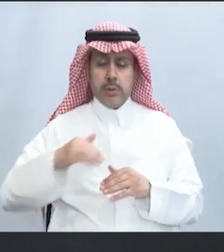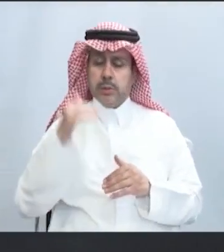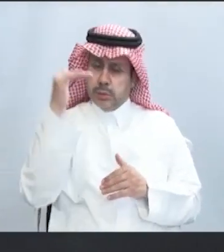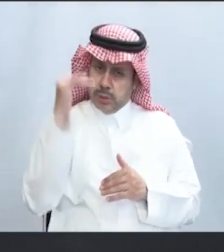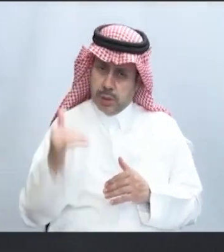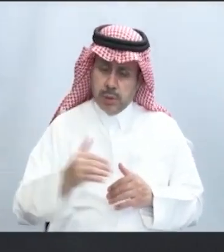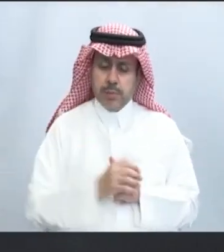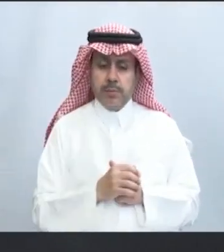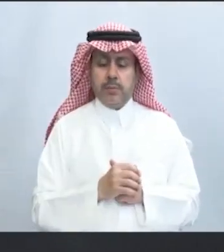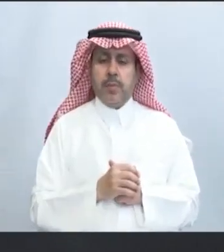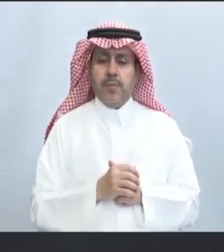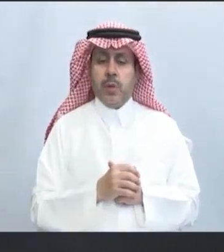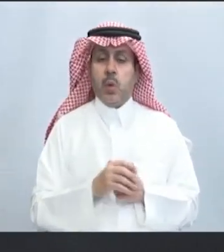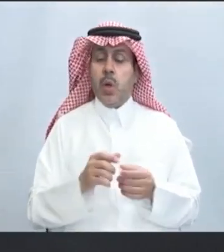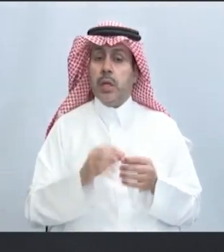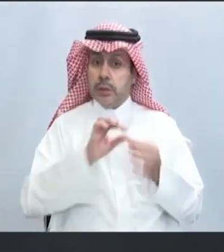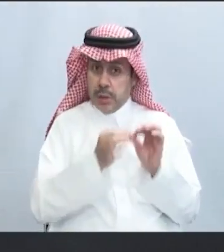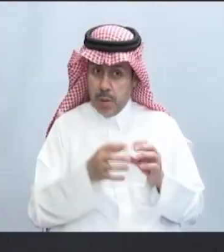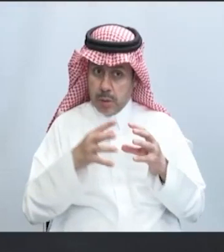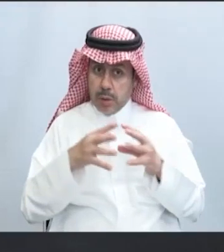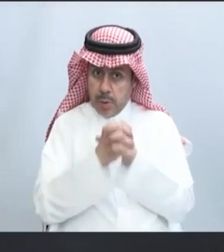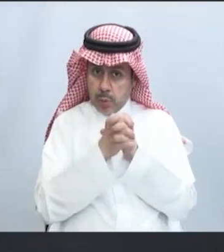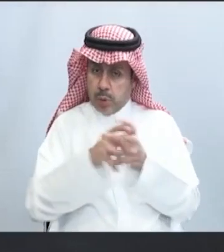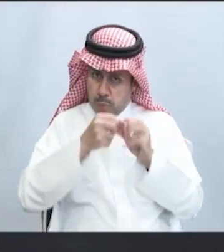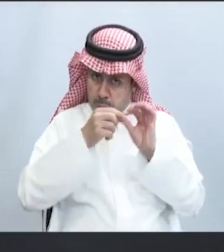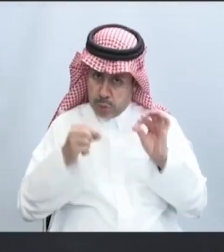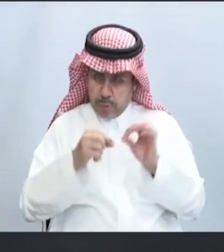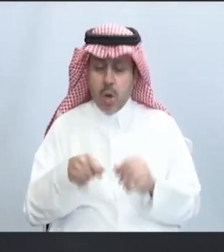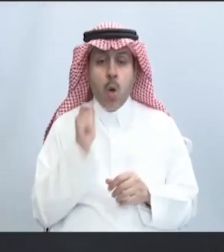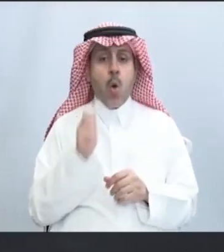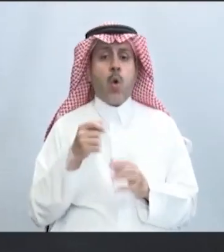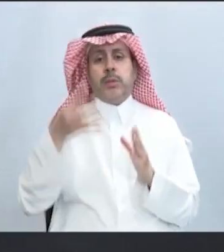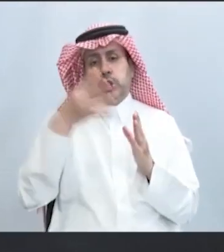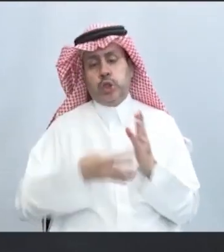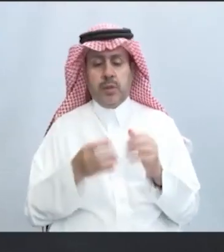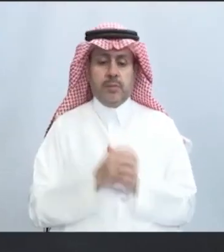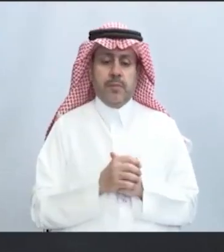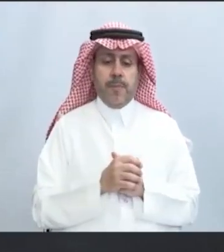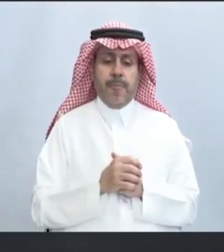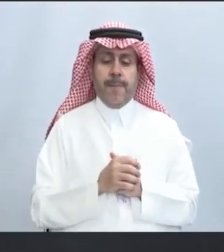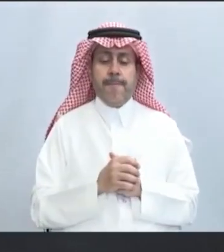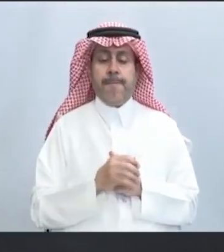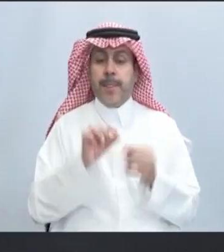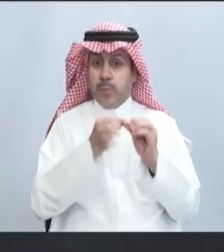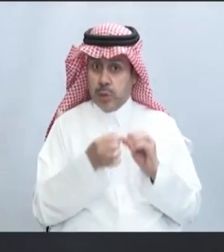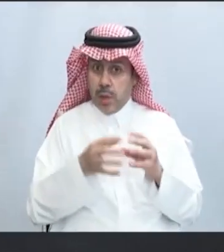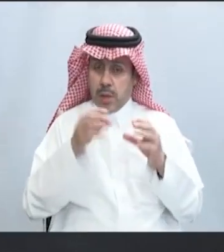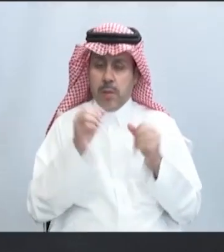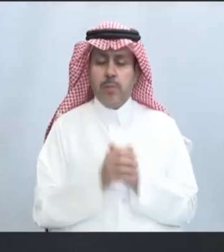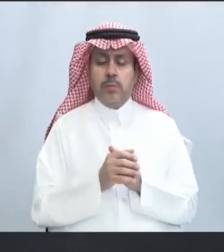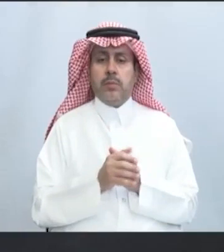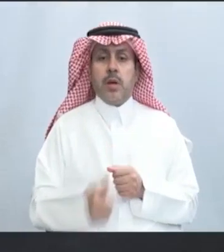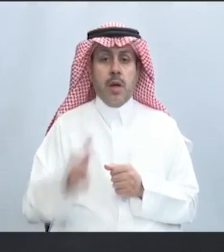وكلها تتعلق بالحكم الشرعي كما نص على الماده في المحكمه العليا انها متعلقه بانضباط